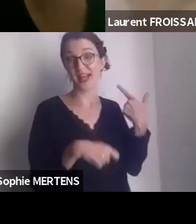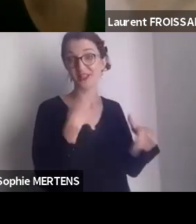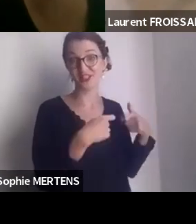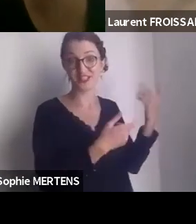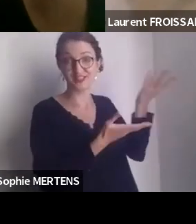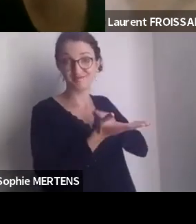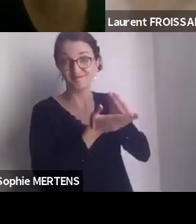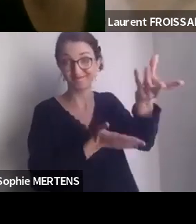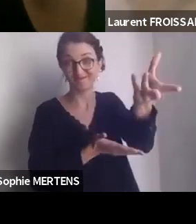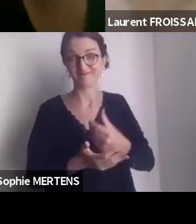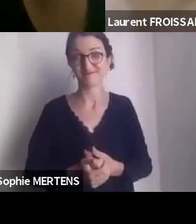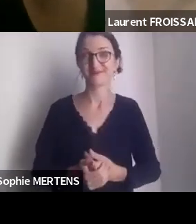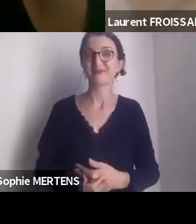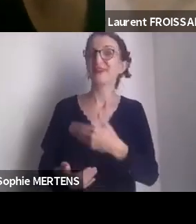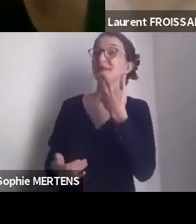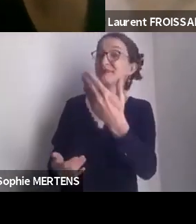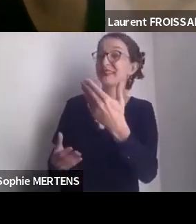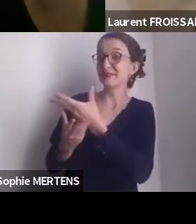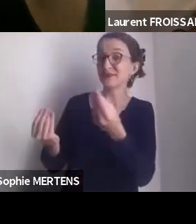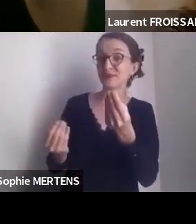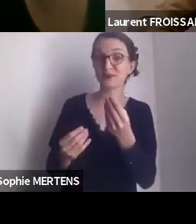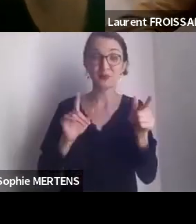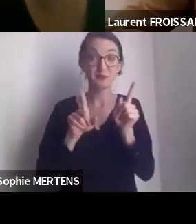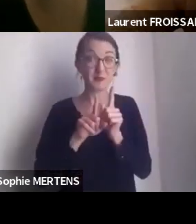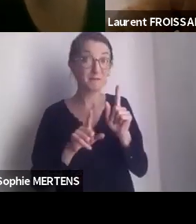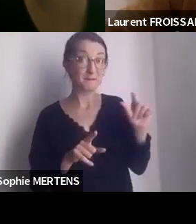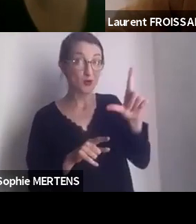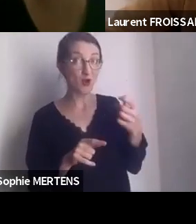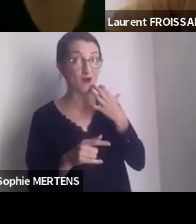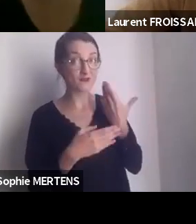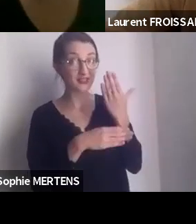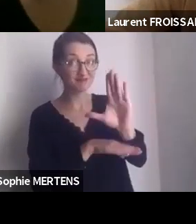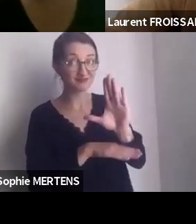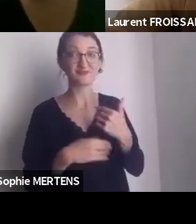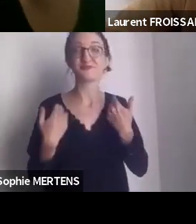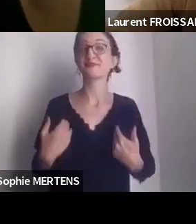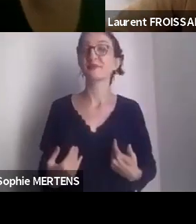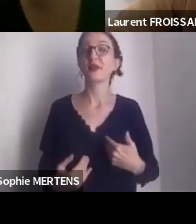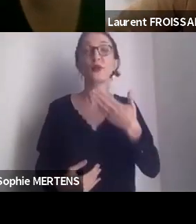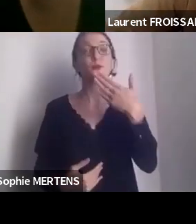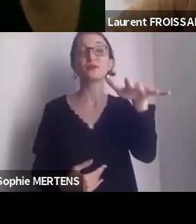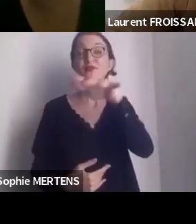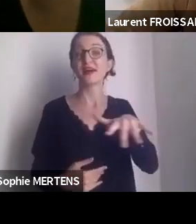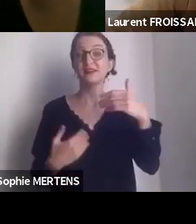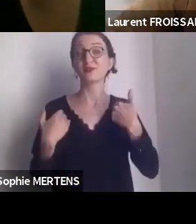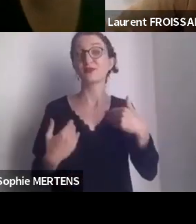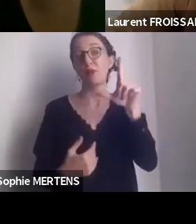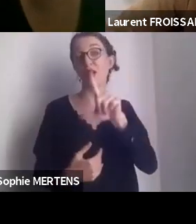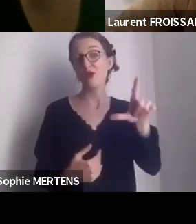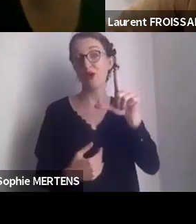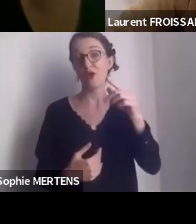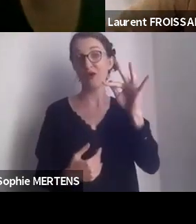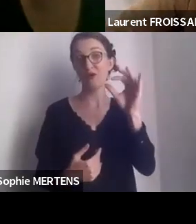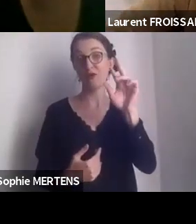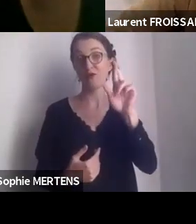Super, merci beaucoup à tous les deux. Laurent, tu veux te présenter ? Bonjour à tous, donc, je m'appelle Laurent Froissart, je suis